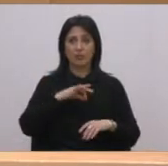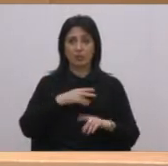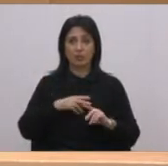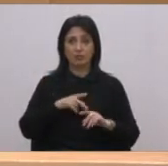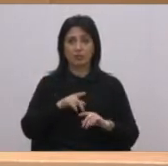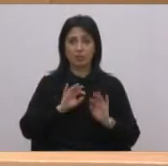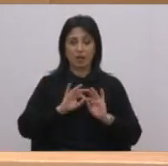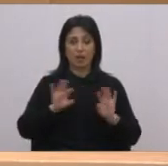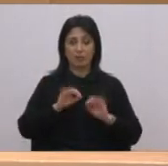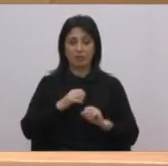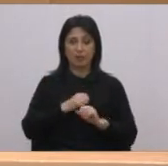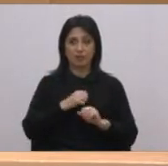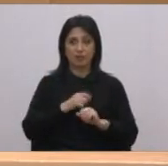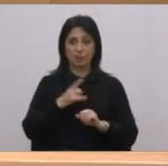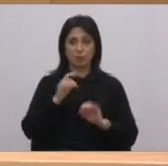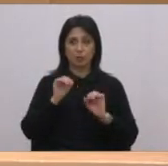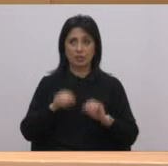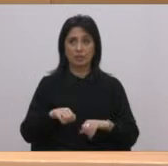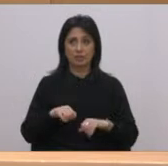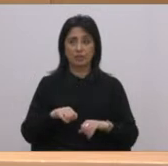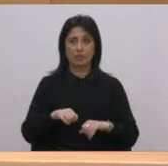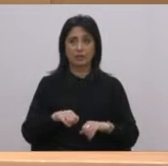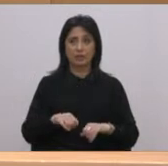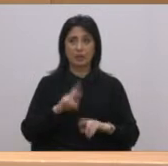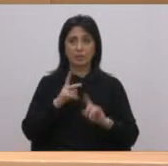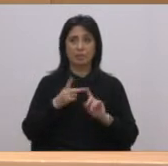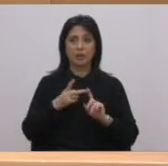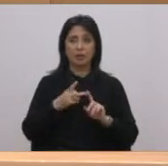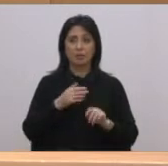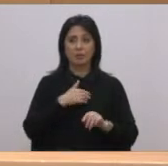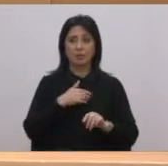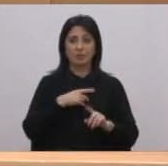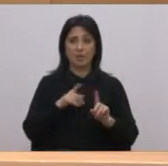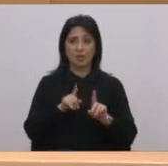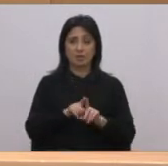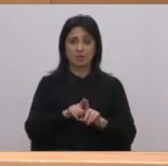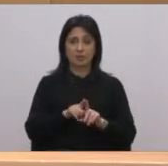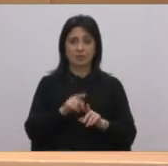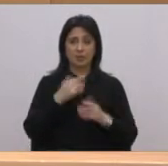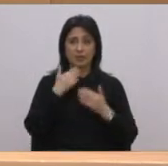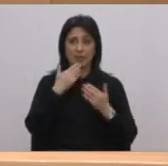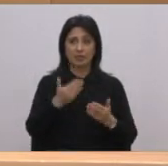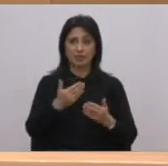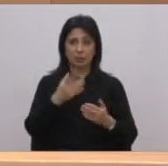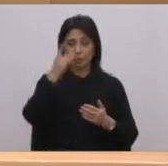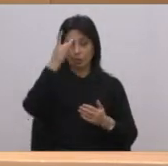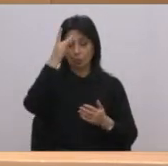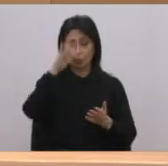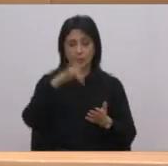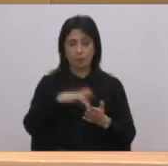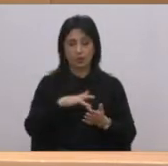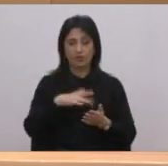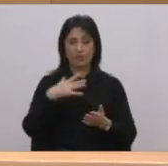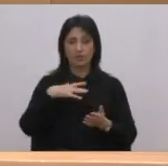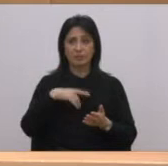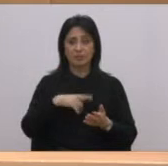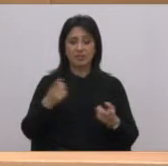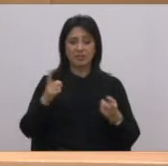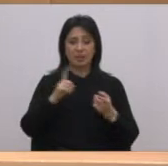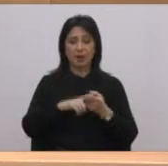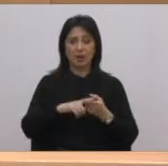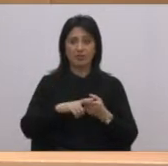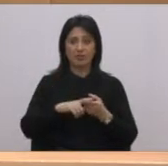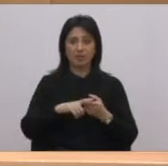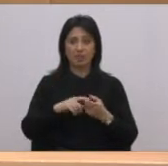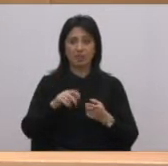ამიტომ განმარტება, რომ გაგვიკეთოთ თუ შეიძლება. მეორე მინდა ასევე გკითხოთ რუსთავის და თბილისის დამაკავშირებელ